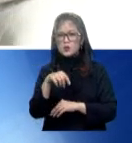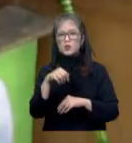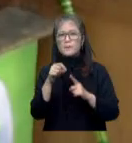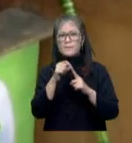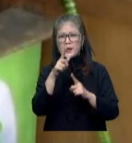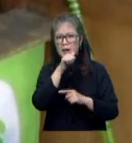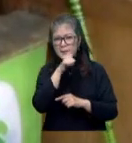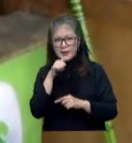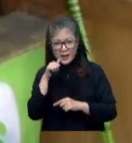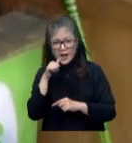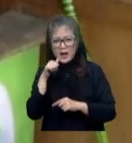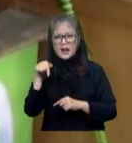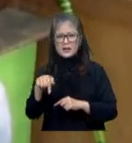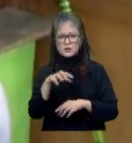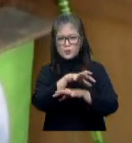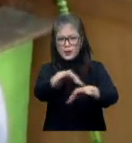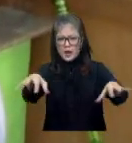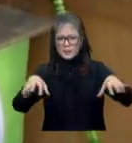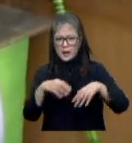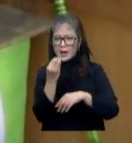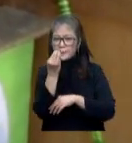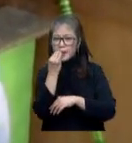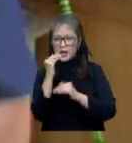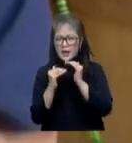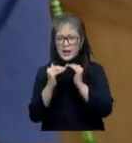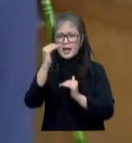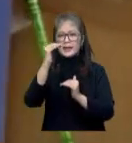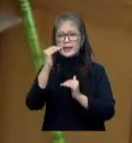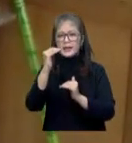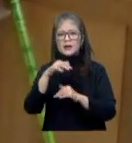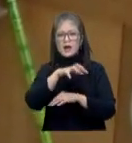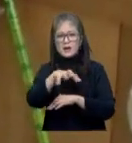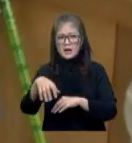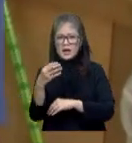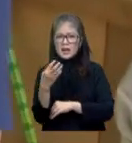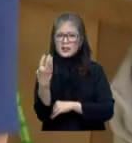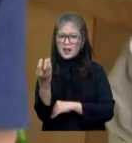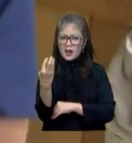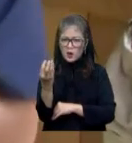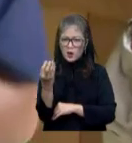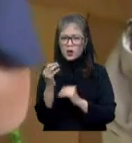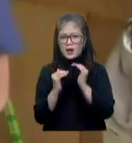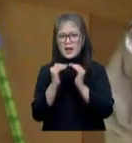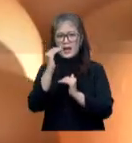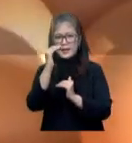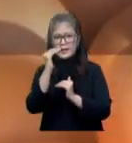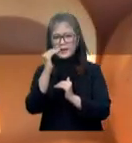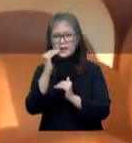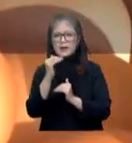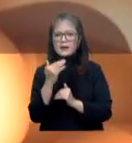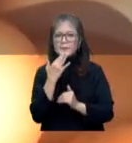Selatan, beberapa harga kebutuhan pokok ini mengalami kenaikan, salah satunya seperti telur. Ini mengalami kenaikan yang tadinya dibanderol dengan